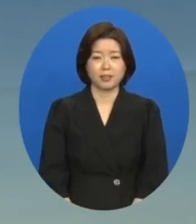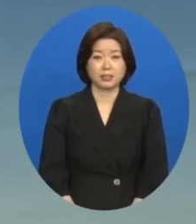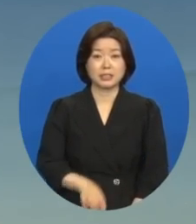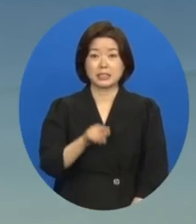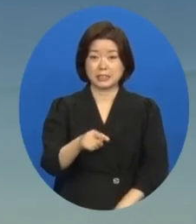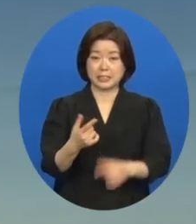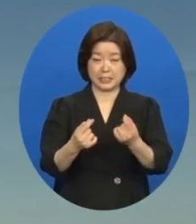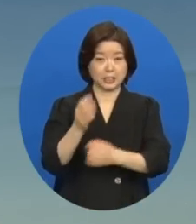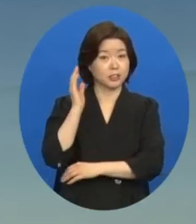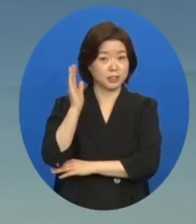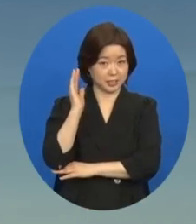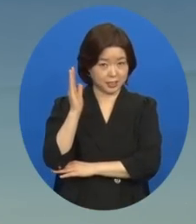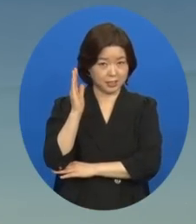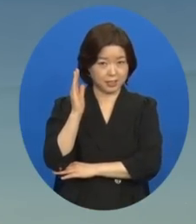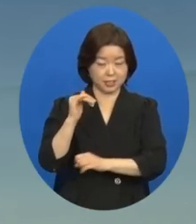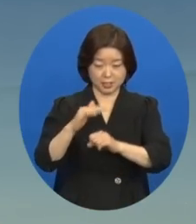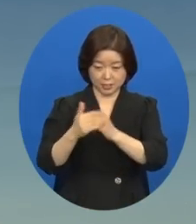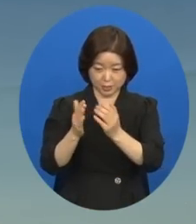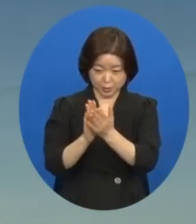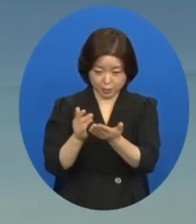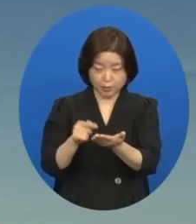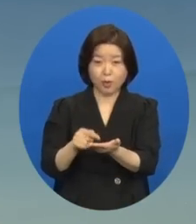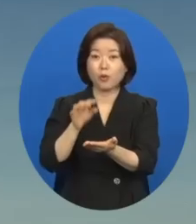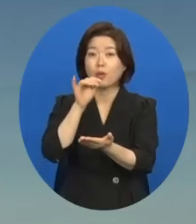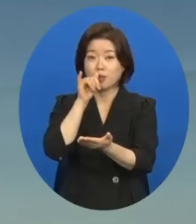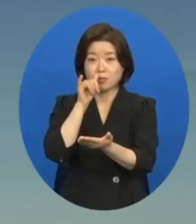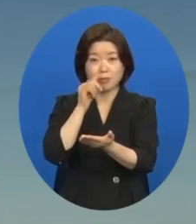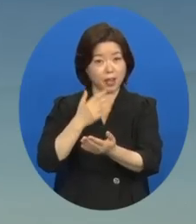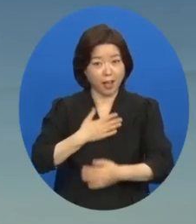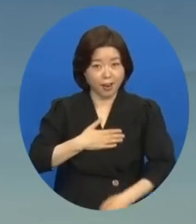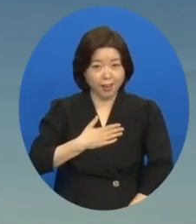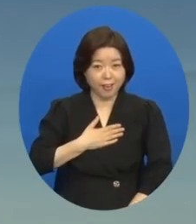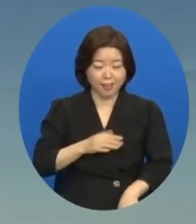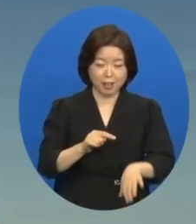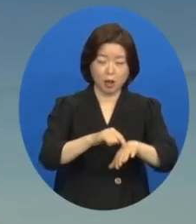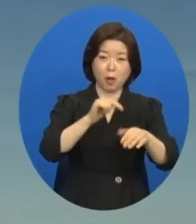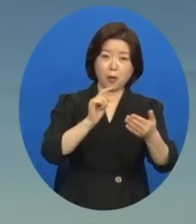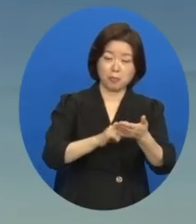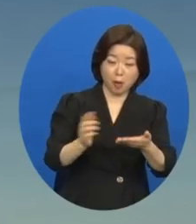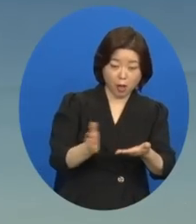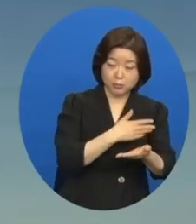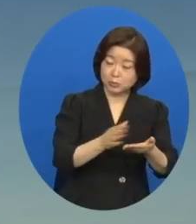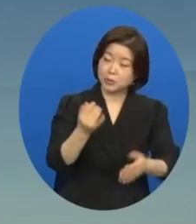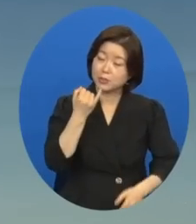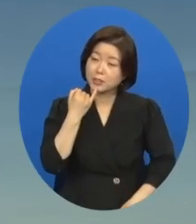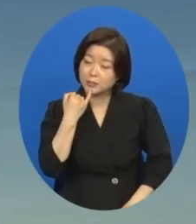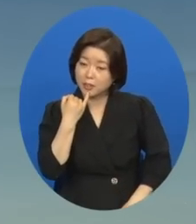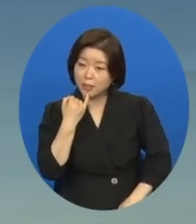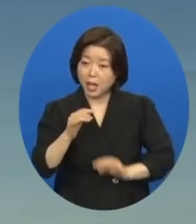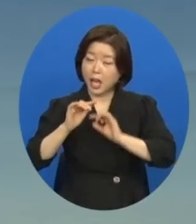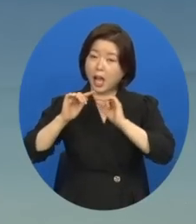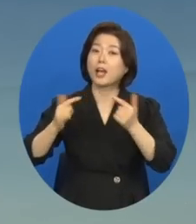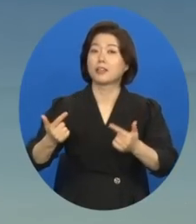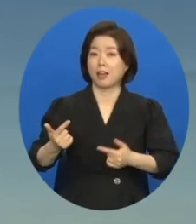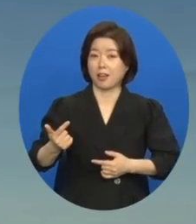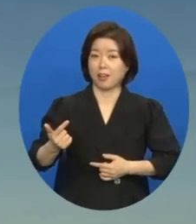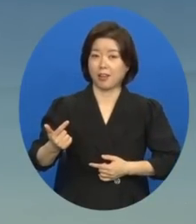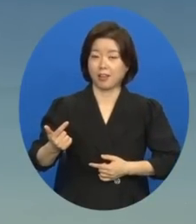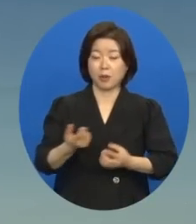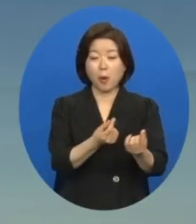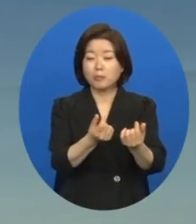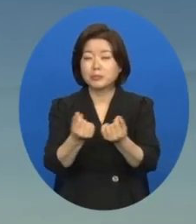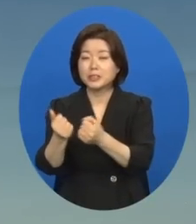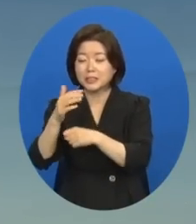이런 이야기들이 성경에도 들어있는 거 아십니까? 마음을 비우면 괜찮겠지 했는데 그렇지 않다는 이야기가, 비슷한